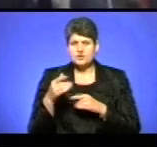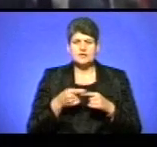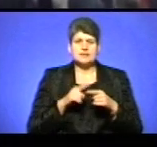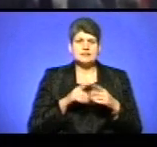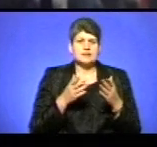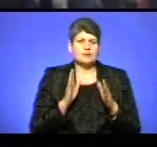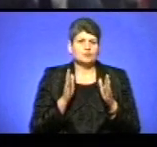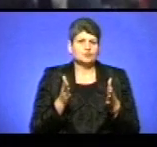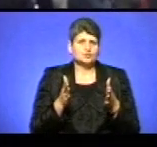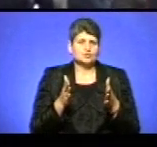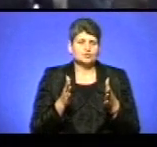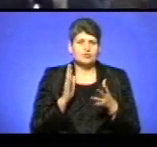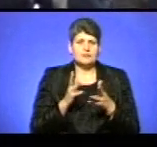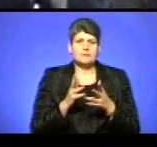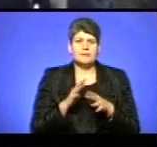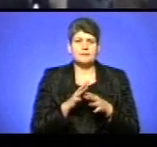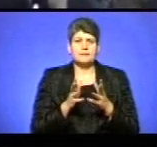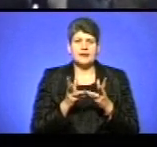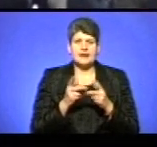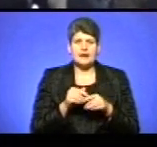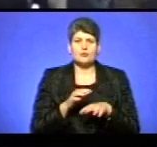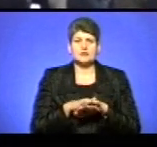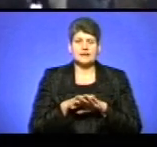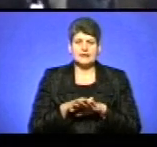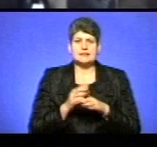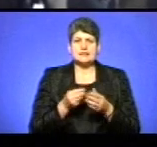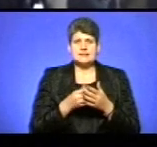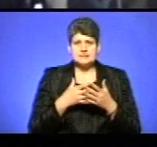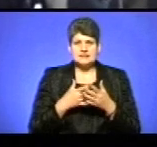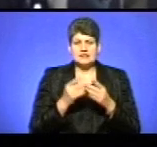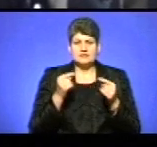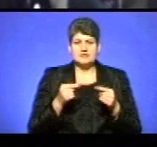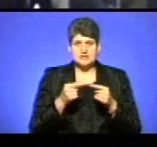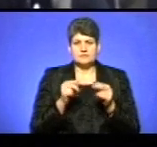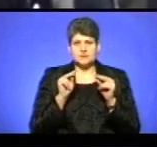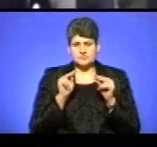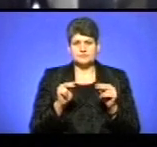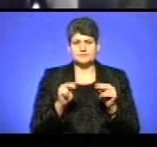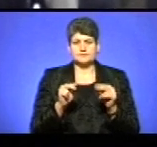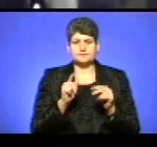будуть подальші перерахунки цих тарифів і визначення справжнього пасажиропотоку.